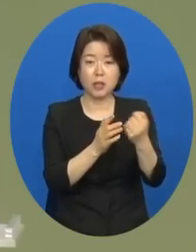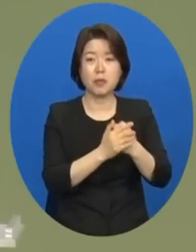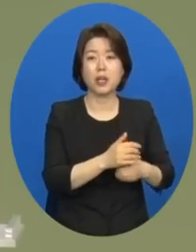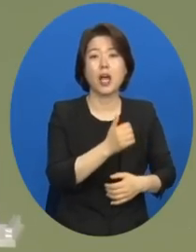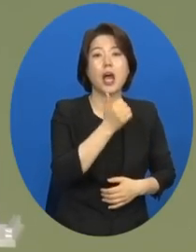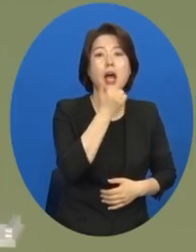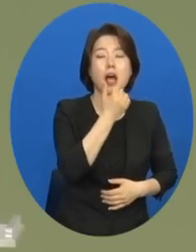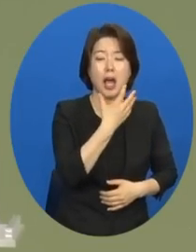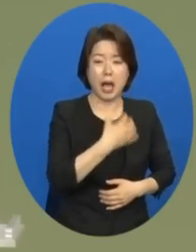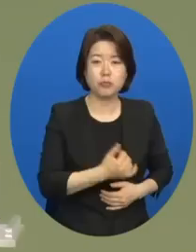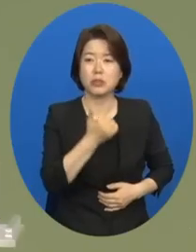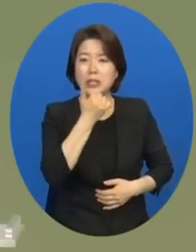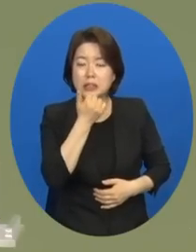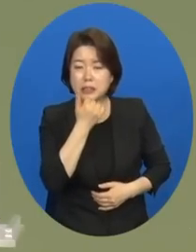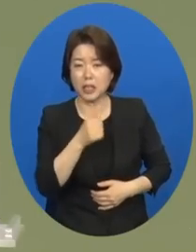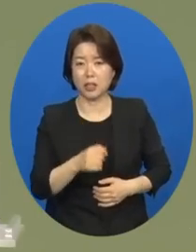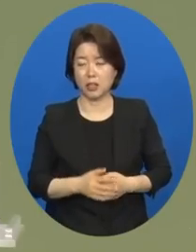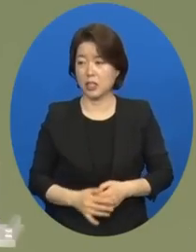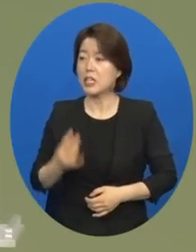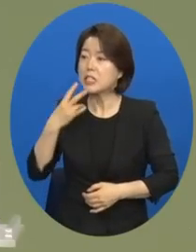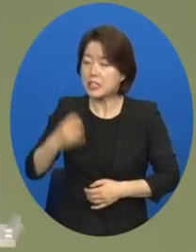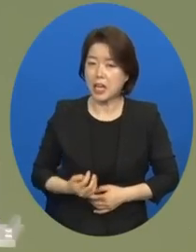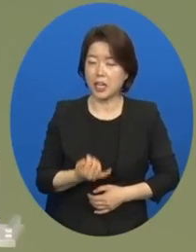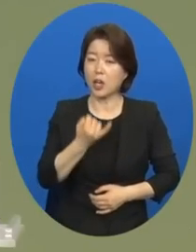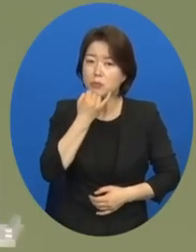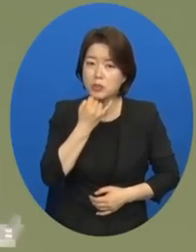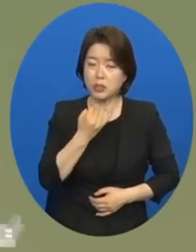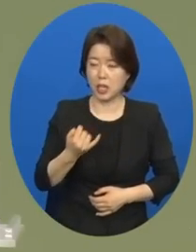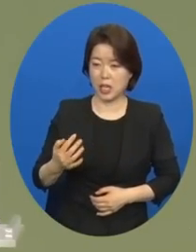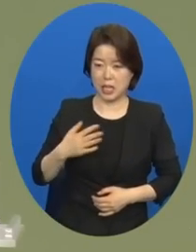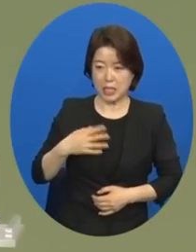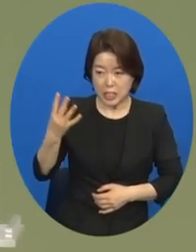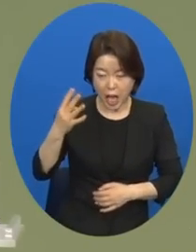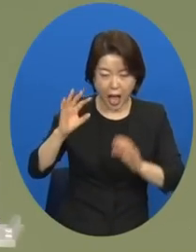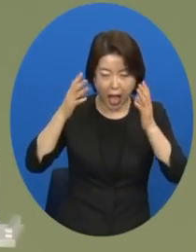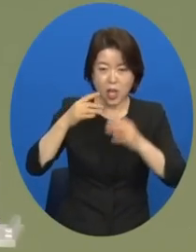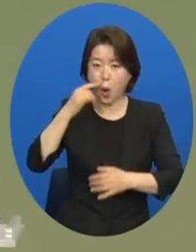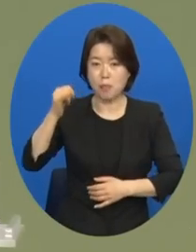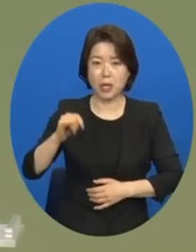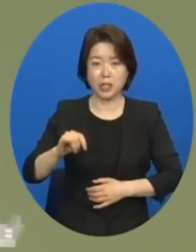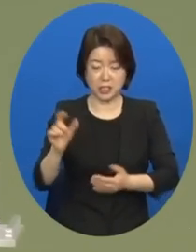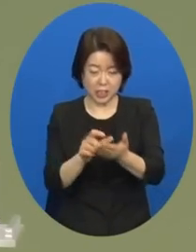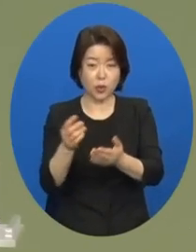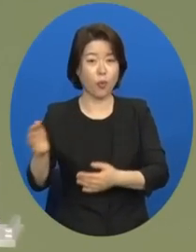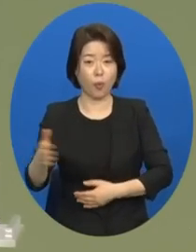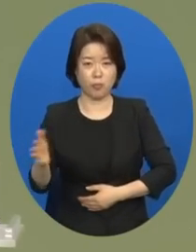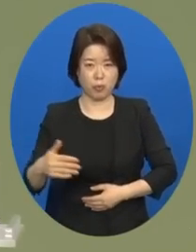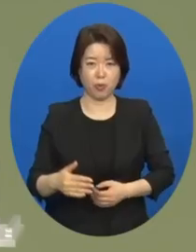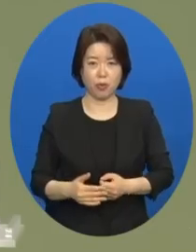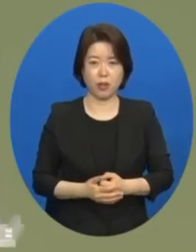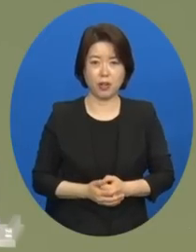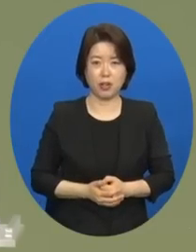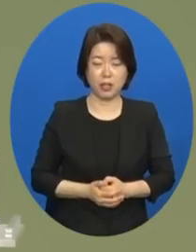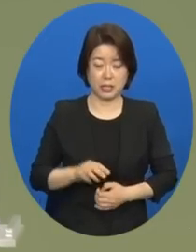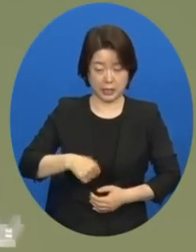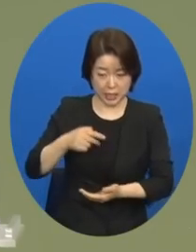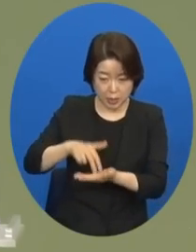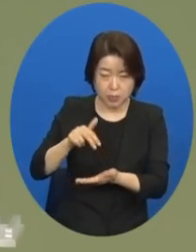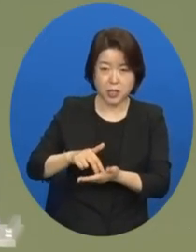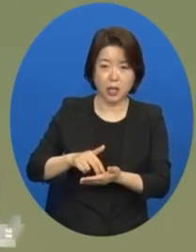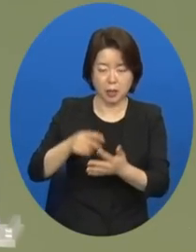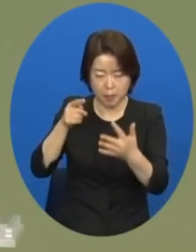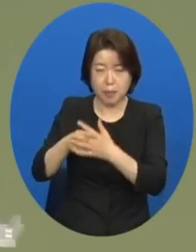하나님이라 그러지 살아와 리브가와 뭐 레아의 하나님 이런 거 안 나오잖아요 그러니까이 자기 주제를 알아야 되는 거예요